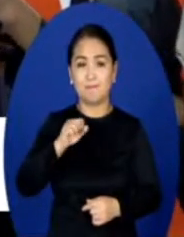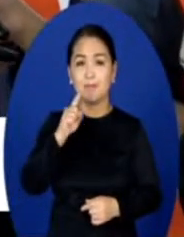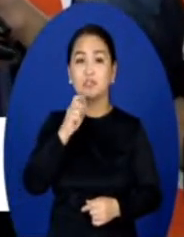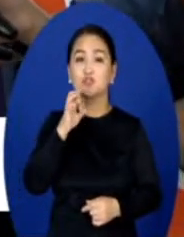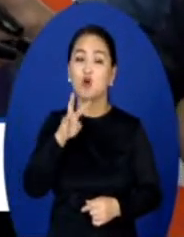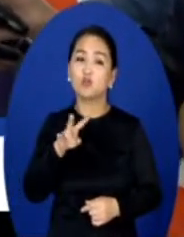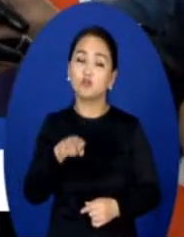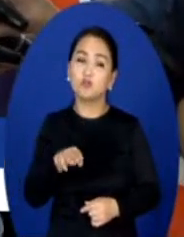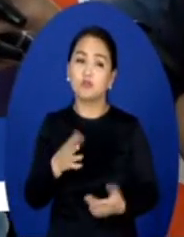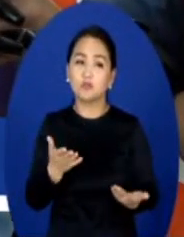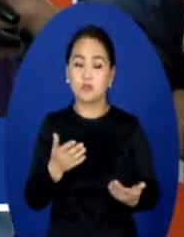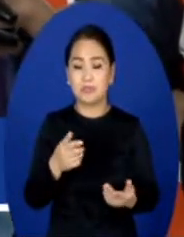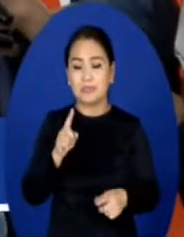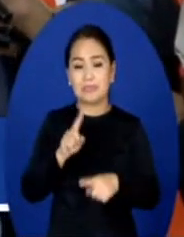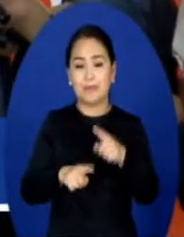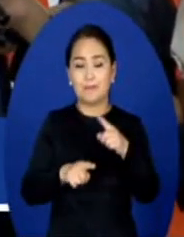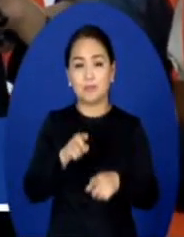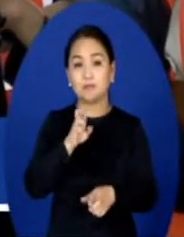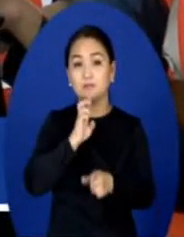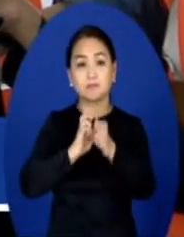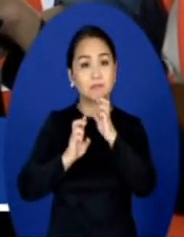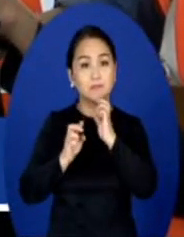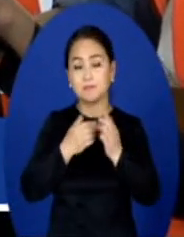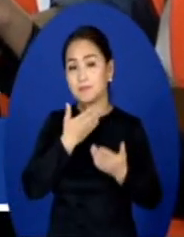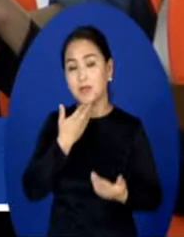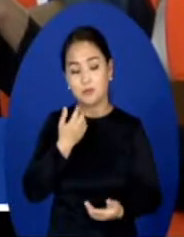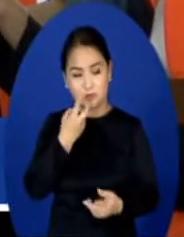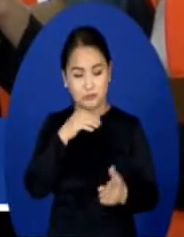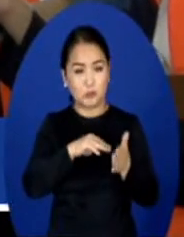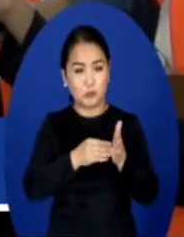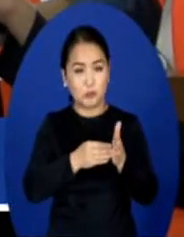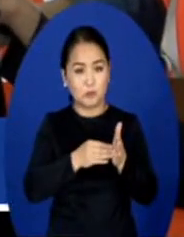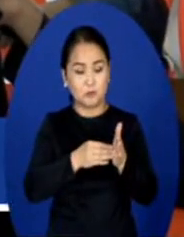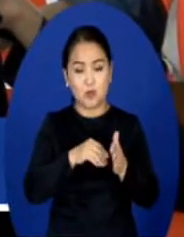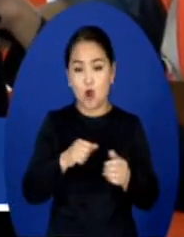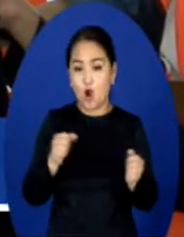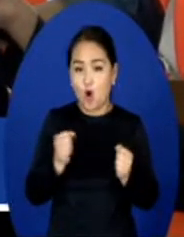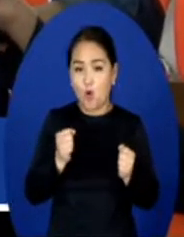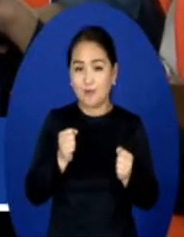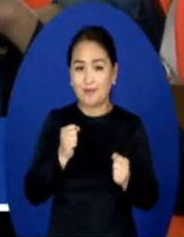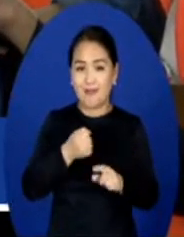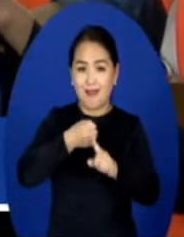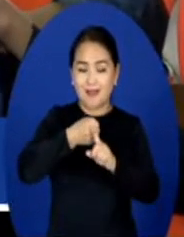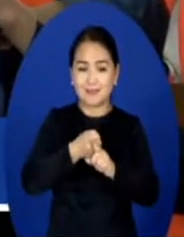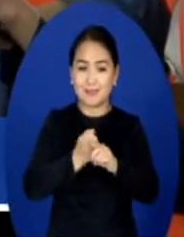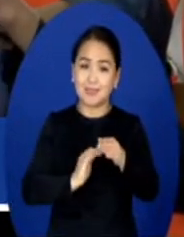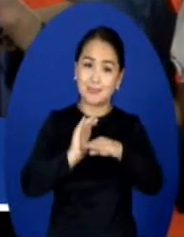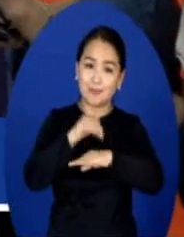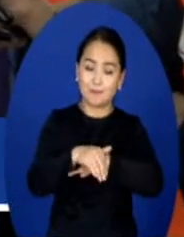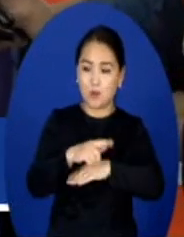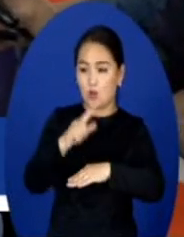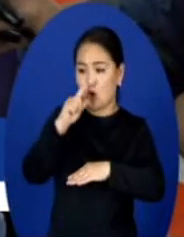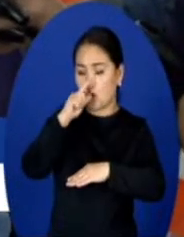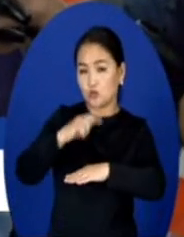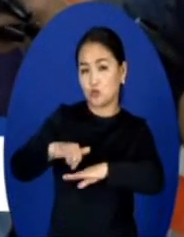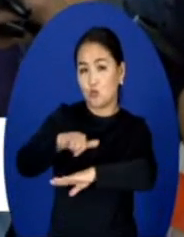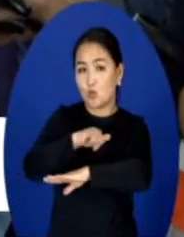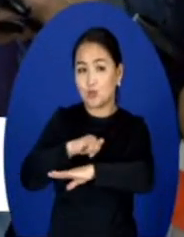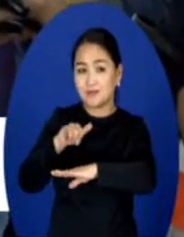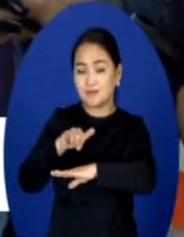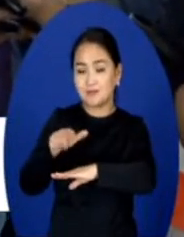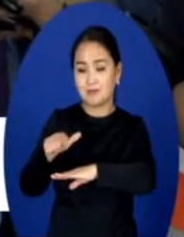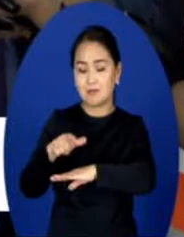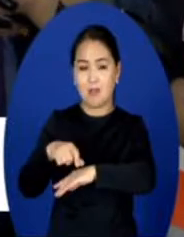Марцуутай хувьд бол бид нар одоо ямар нэгэн хүндрэл гарахгүй гэж тооцож байгаа. За өвлийг хачааллыг давхад гол хөндрөл бол Оросын албаны